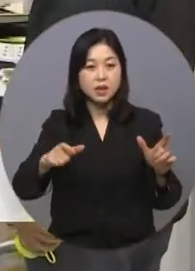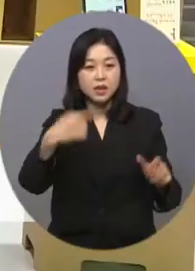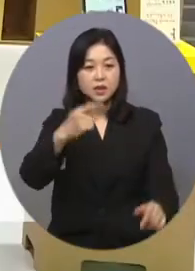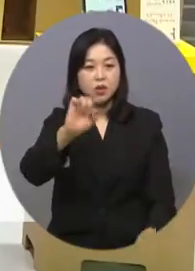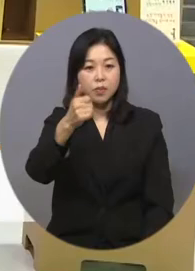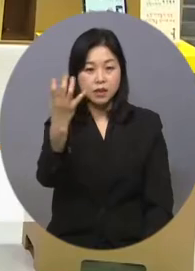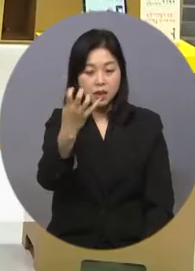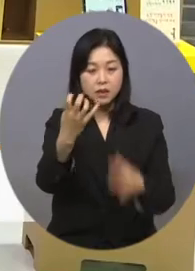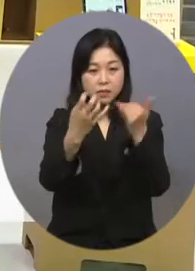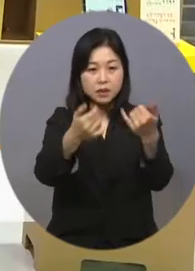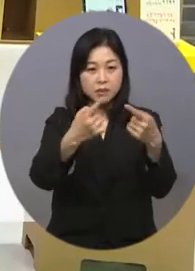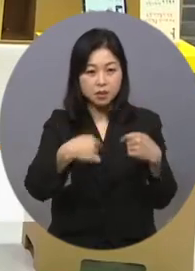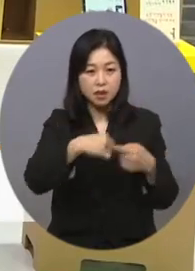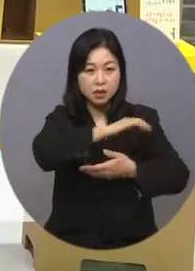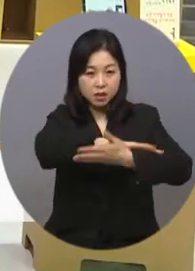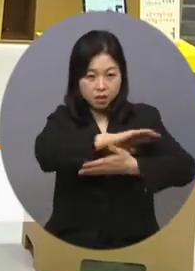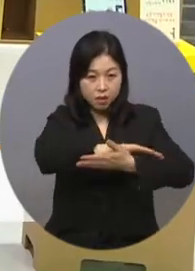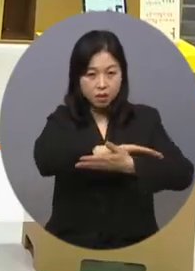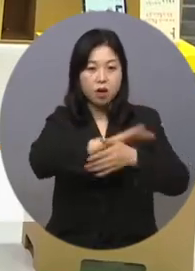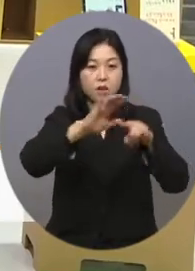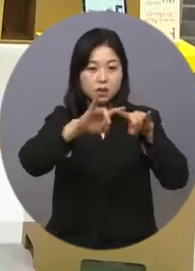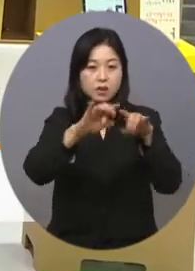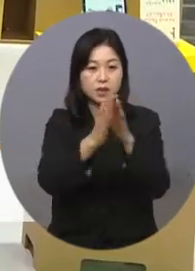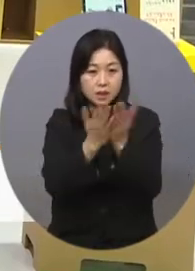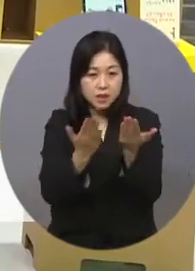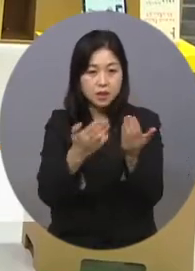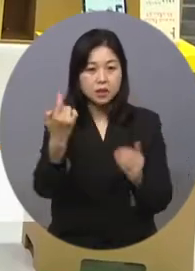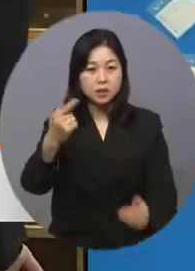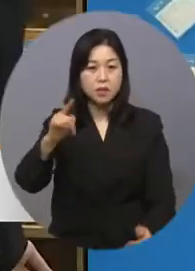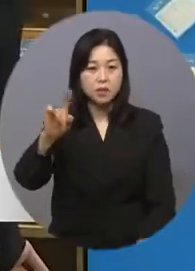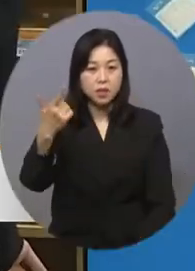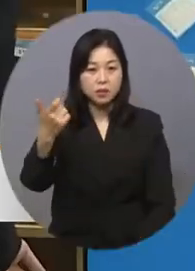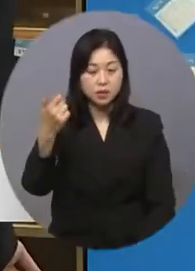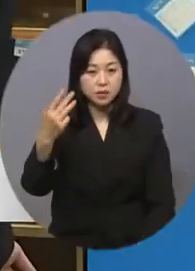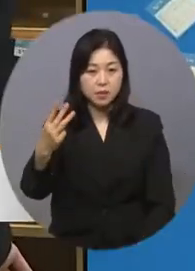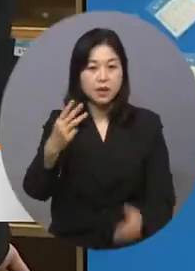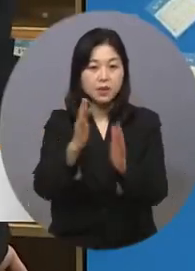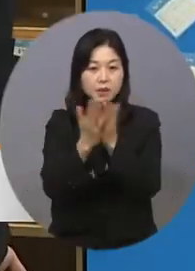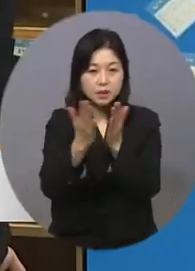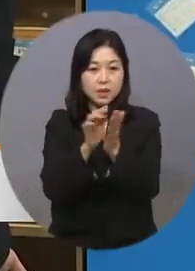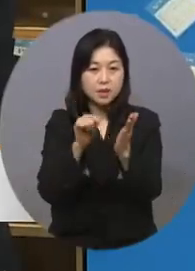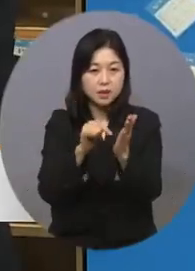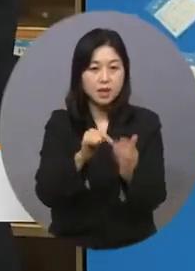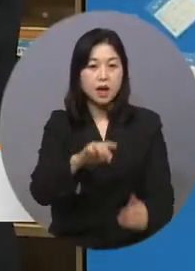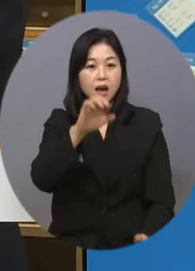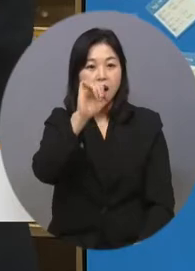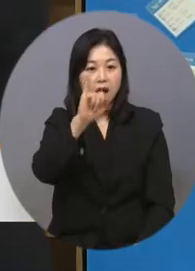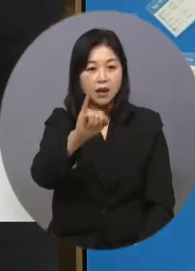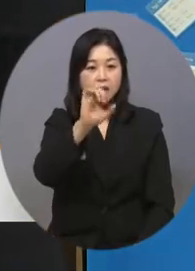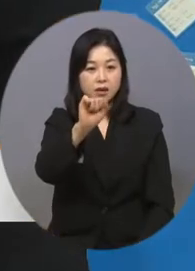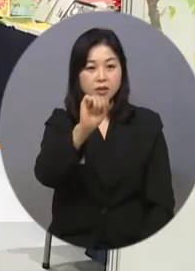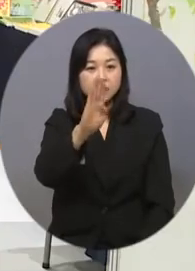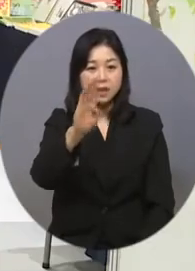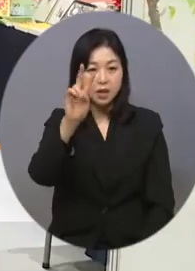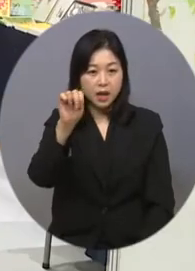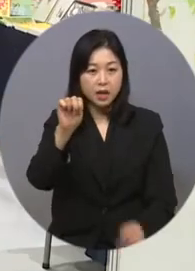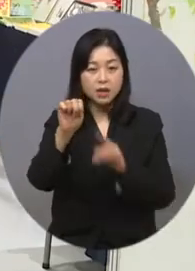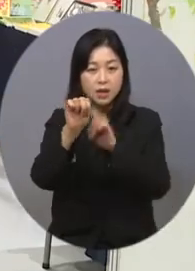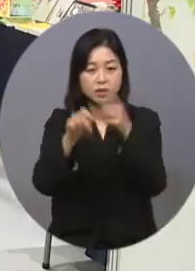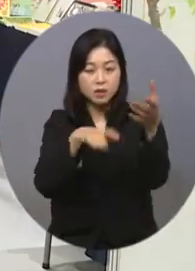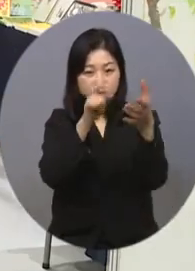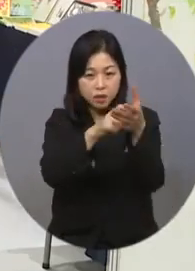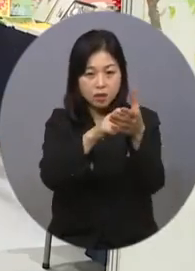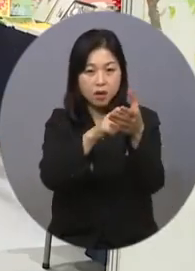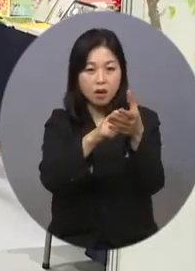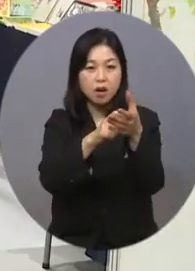참여해 인쇄본과 전자책 총 1,163종의 책을 ISBN 등록을 거쳐 11일 동시에